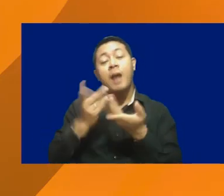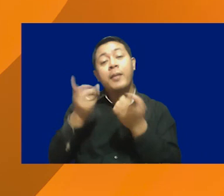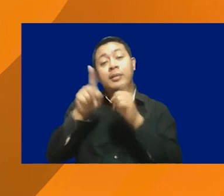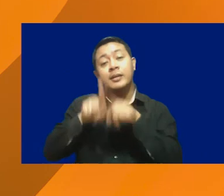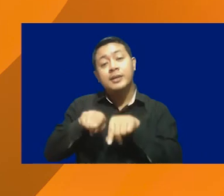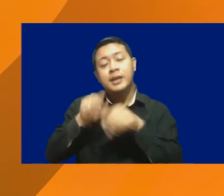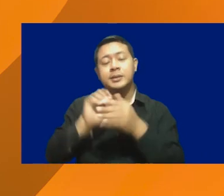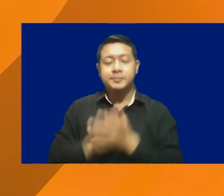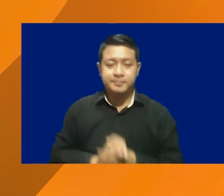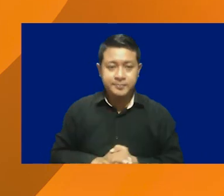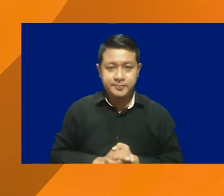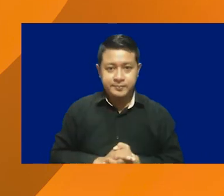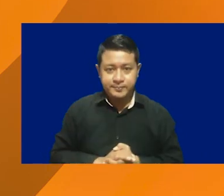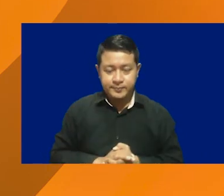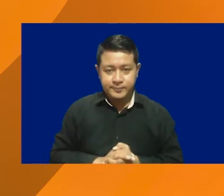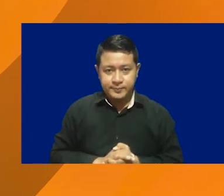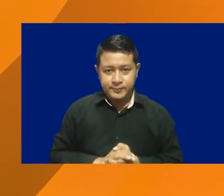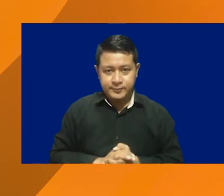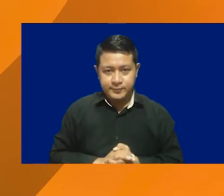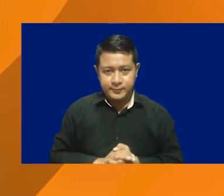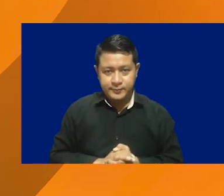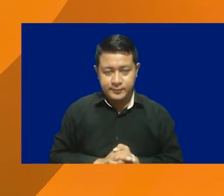berikutnya. Apa yang terjadi